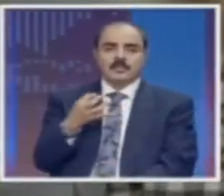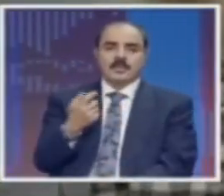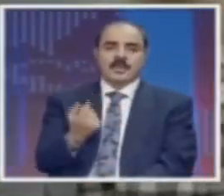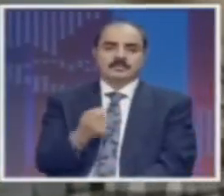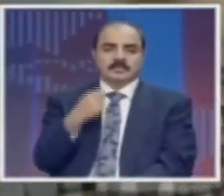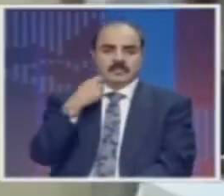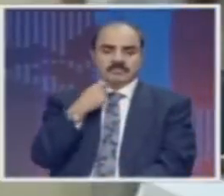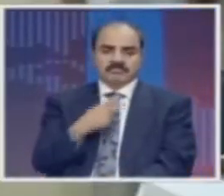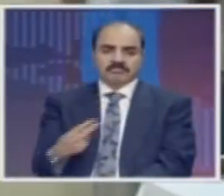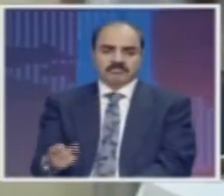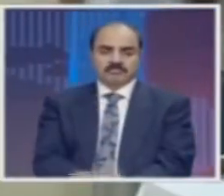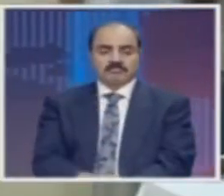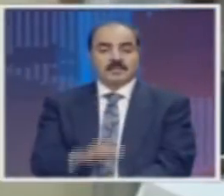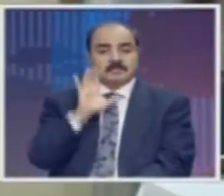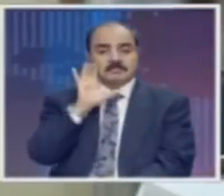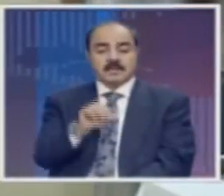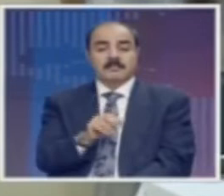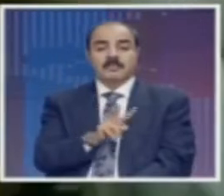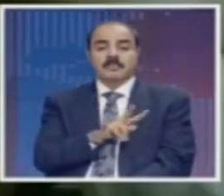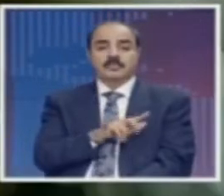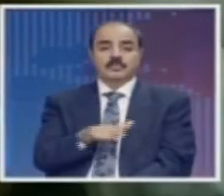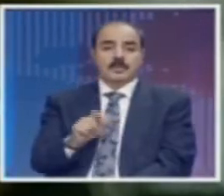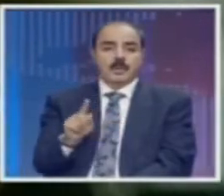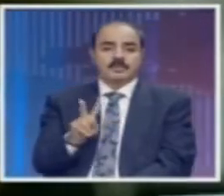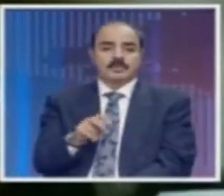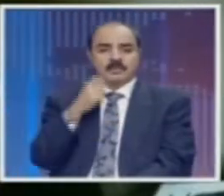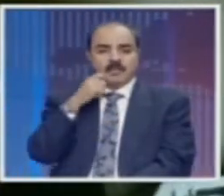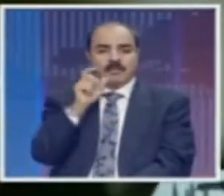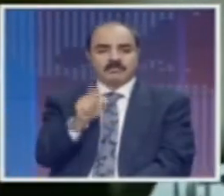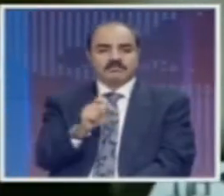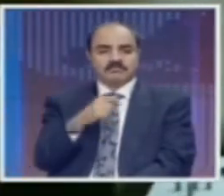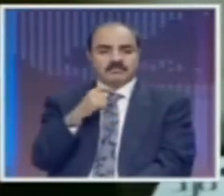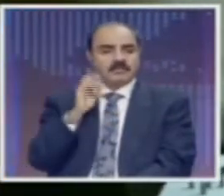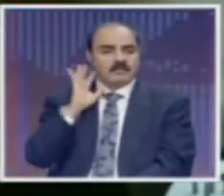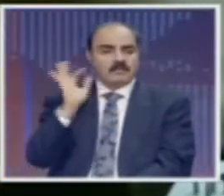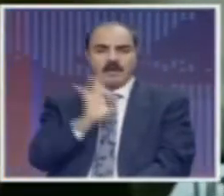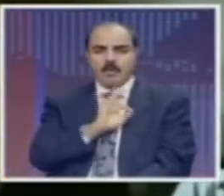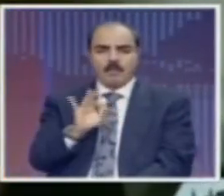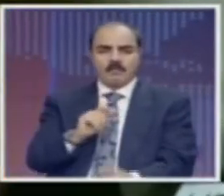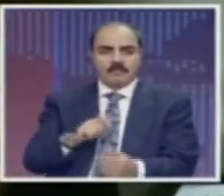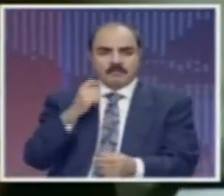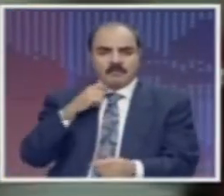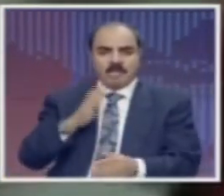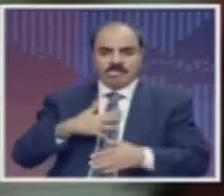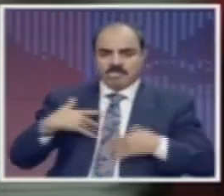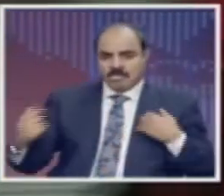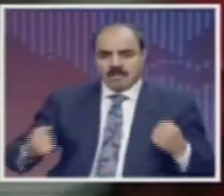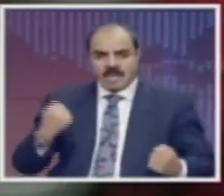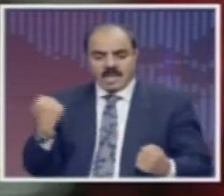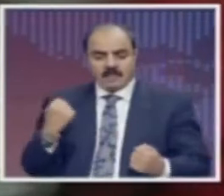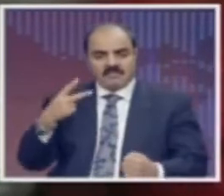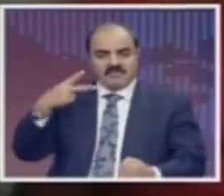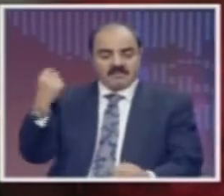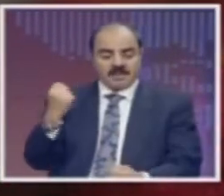حادث متنوع. كما تم ضبط 671 متهما من العناصر الإجرامية المشهور عنهم